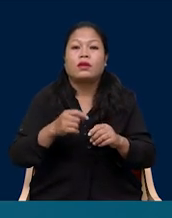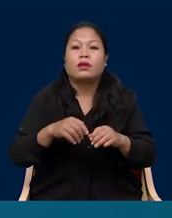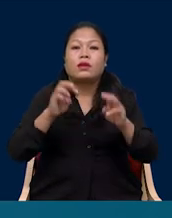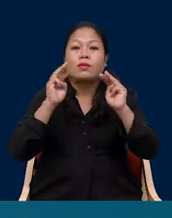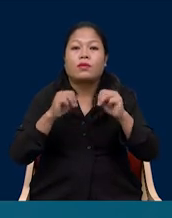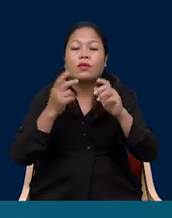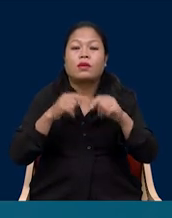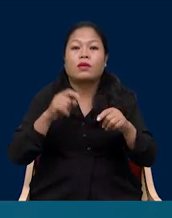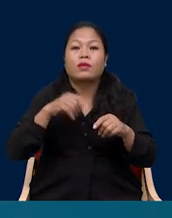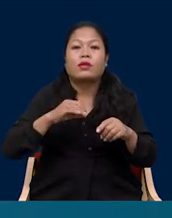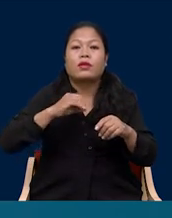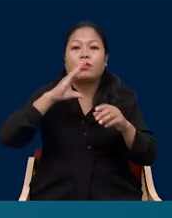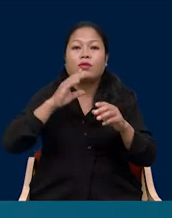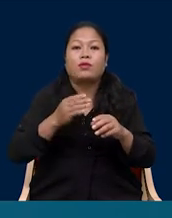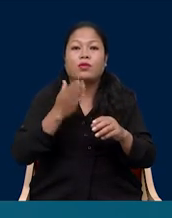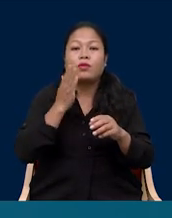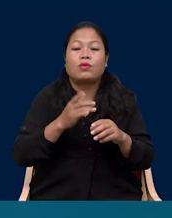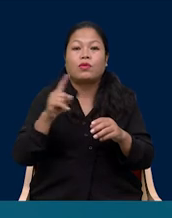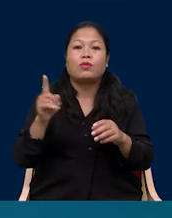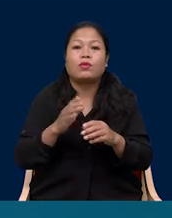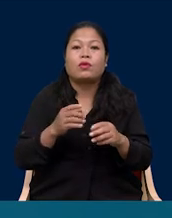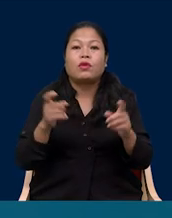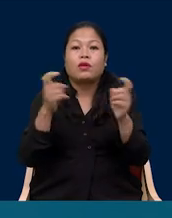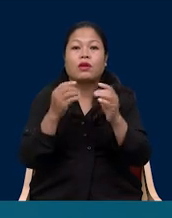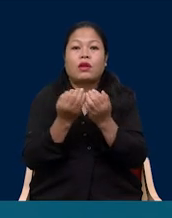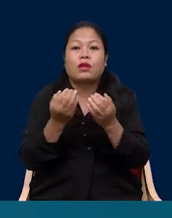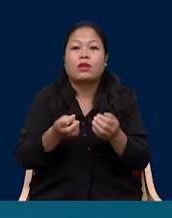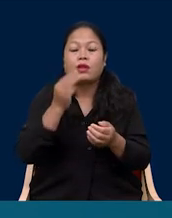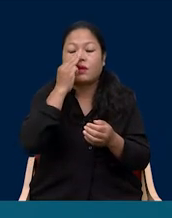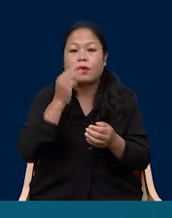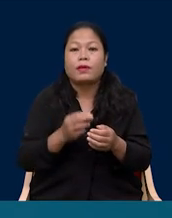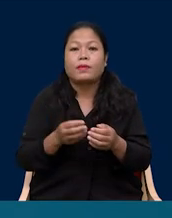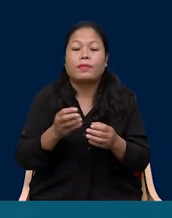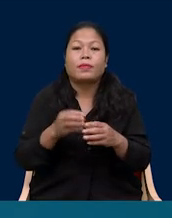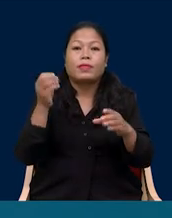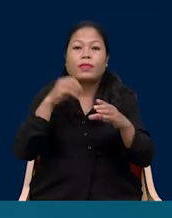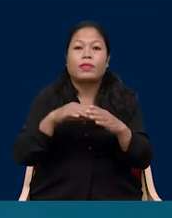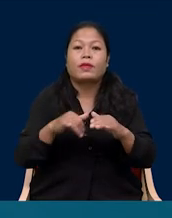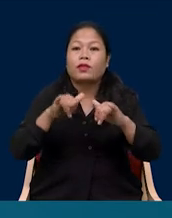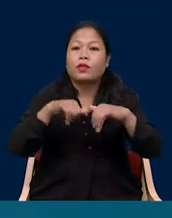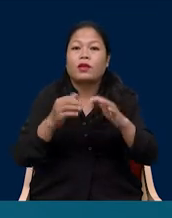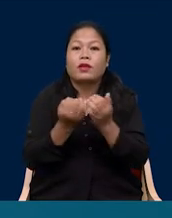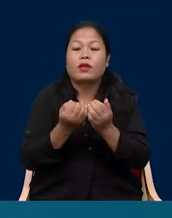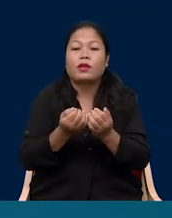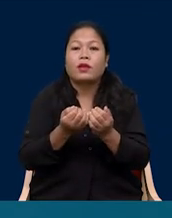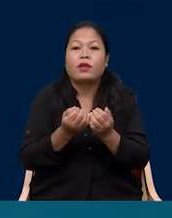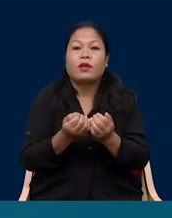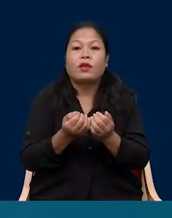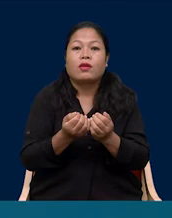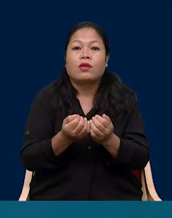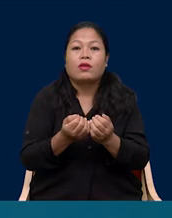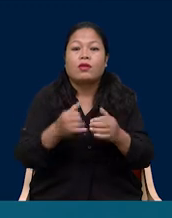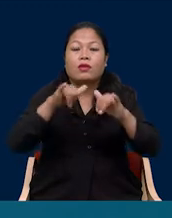निकै महत्त्व हुने रहेछ, किनभने हामी यति ठुलो चाहिँ एउटा कन्फरेन्स होइन, एउटा चाहिँ कन्फरेन्स अफ पार्टिज भनेर हामी यति धेरै तयारीका